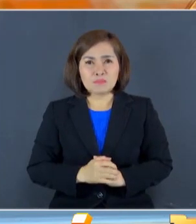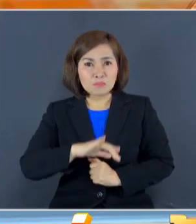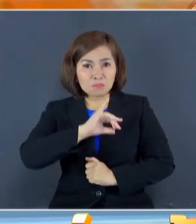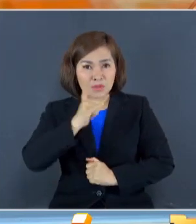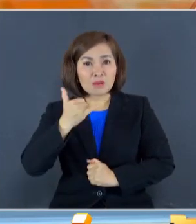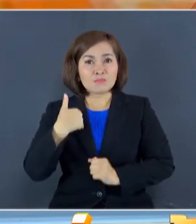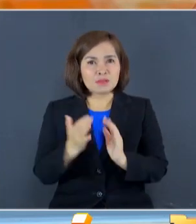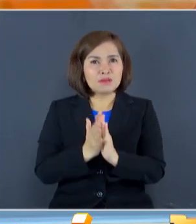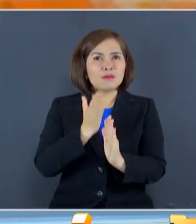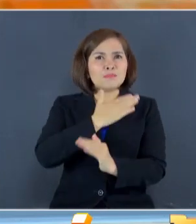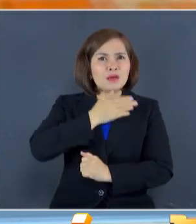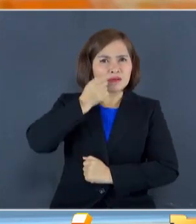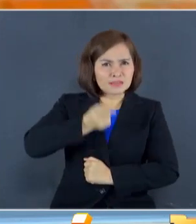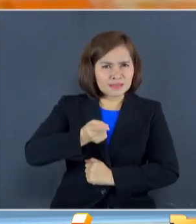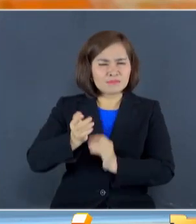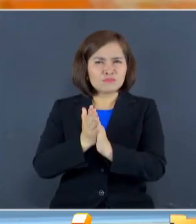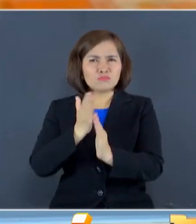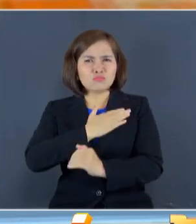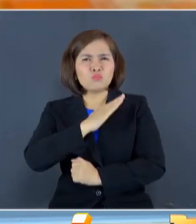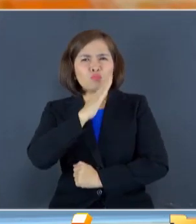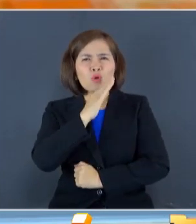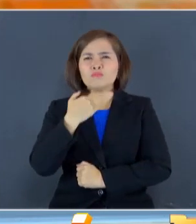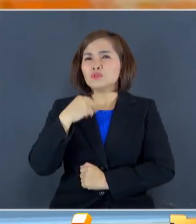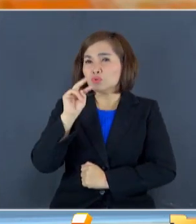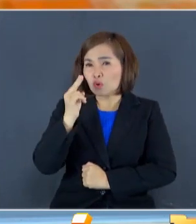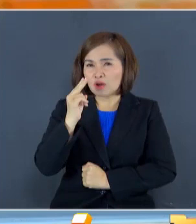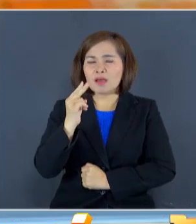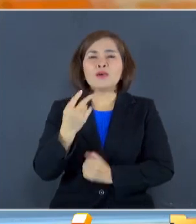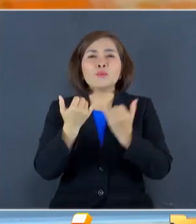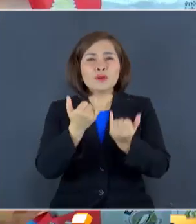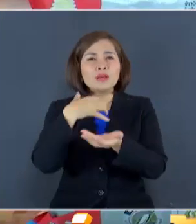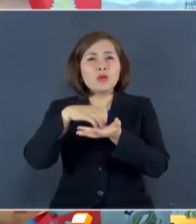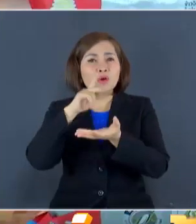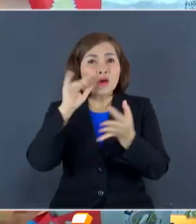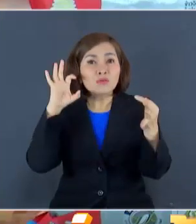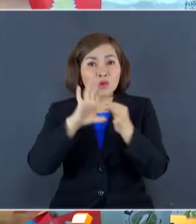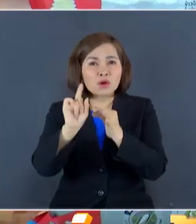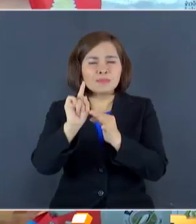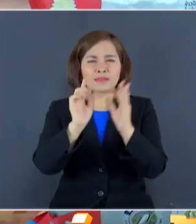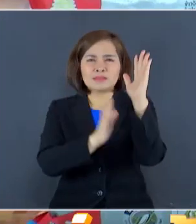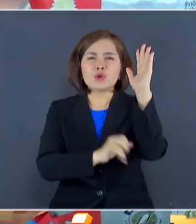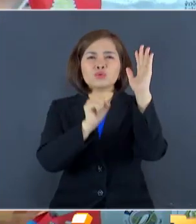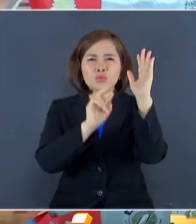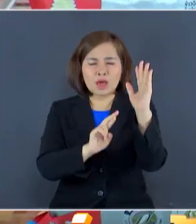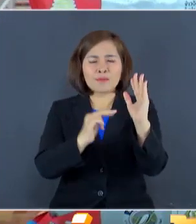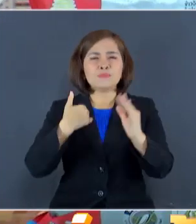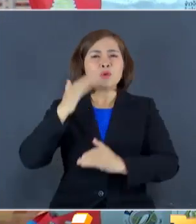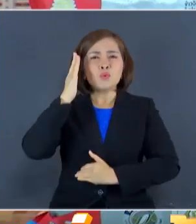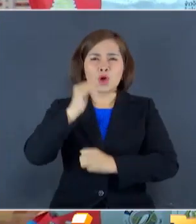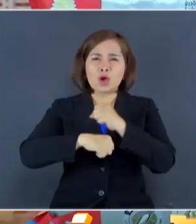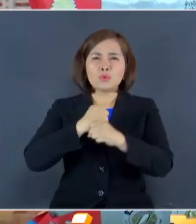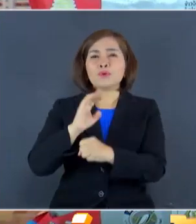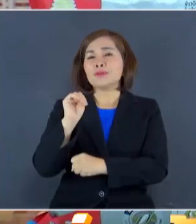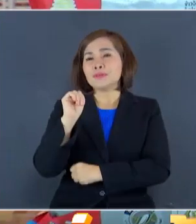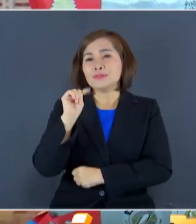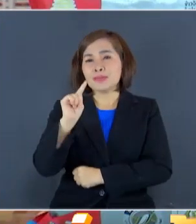นเป็นพระฮะแต่บางคนใช้ผ้าเหลืองหากินเหมือนกับที่จะเล่าต่อไปนี้ที่สุราษฎร์ธานีฮะผู้ชายคนนี้อายุ41ปีฮะโกนหัว